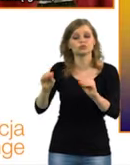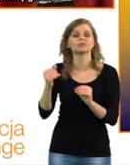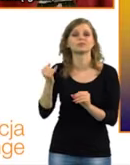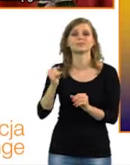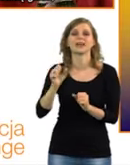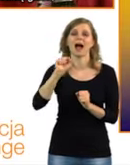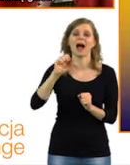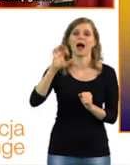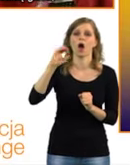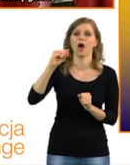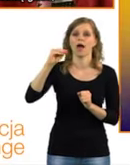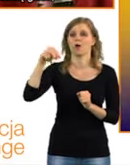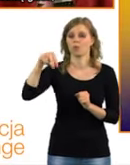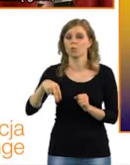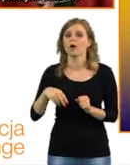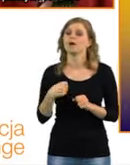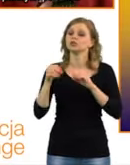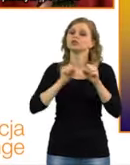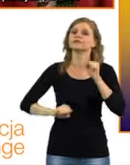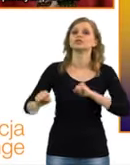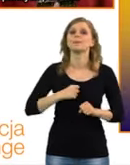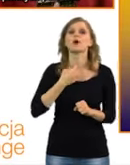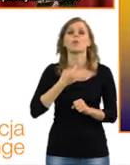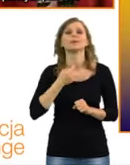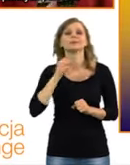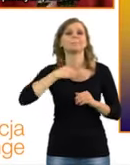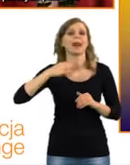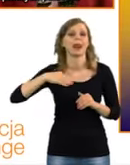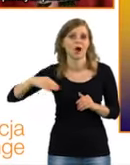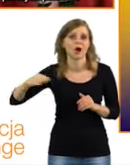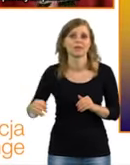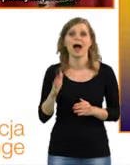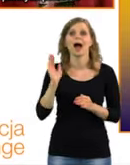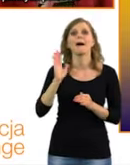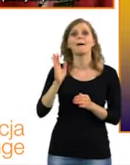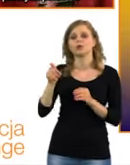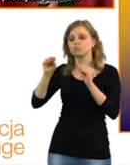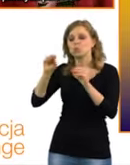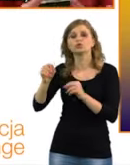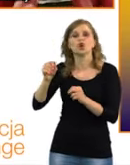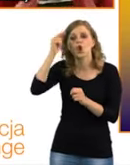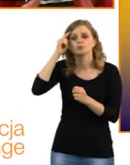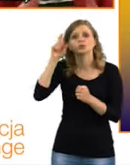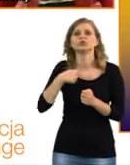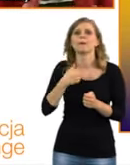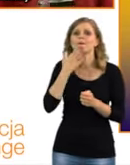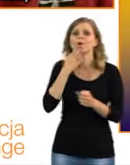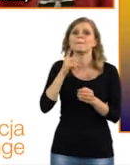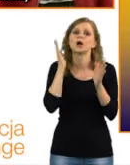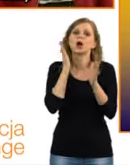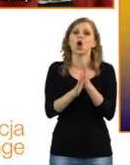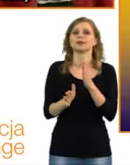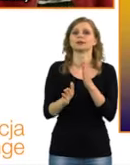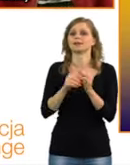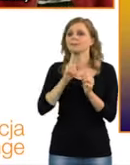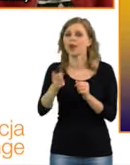samogłosek, ćwiczymy melodię głosu. Potem rozumienie prostych poleceń. To wszystko występuje w